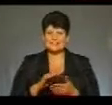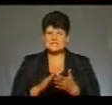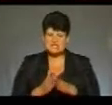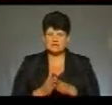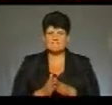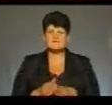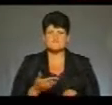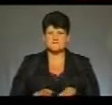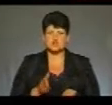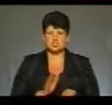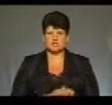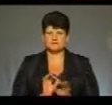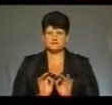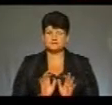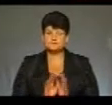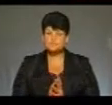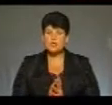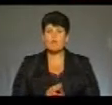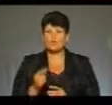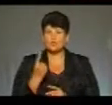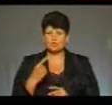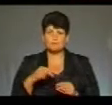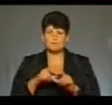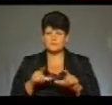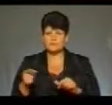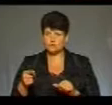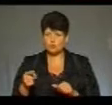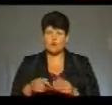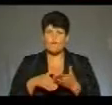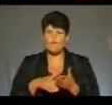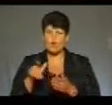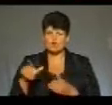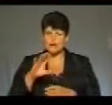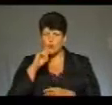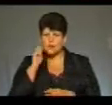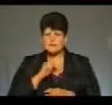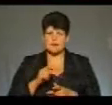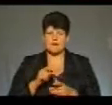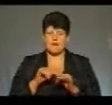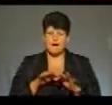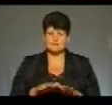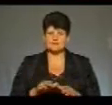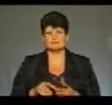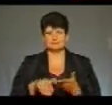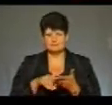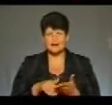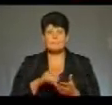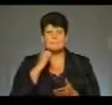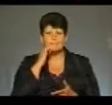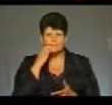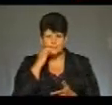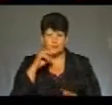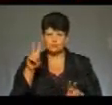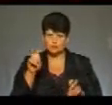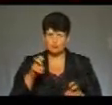важкий. В одному із супермаркетів Тернополя волонтери всеукраїнської акції «Let's help бабуся» купували пенсіонерам